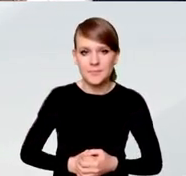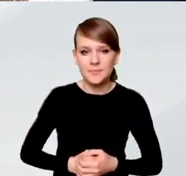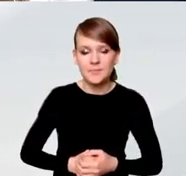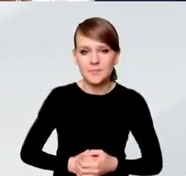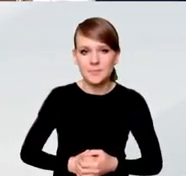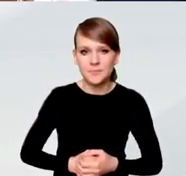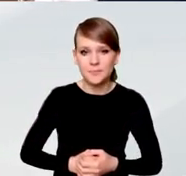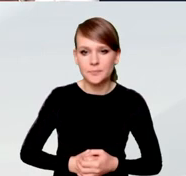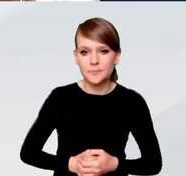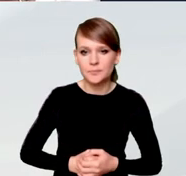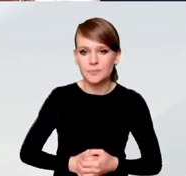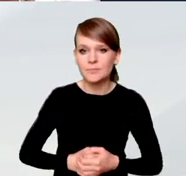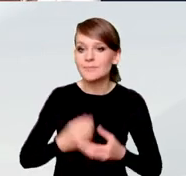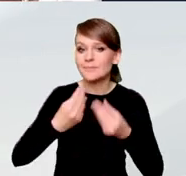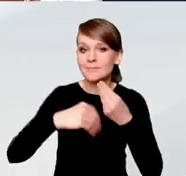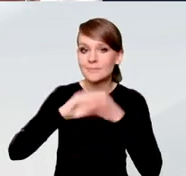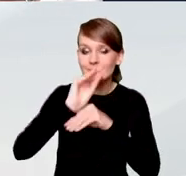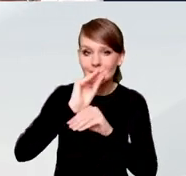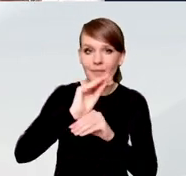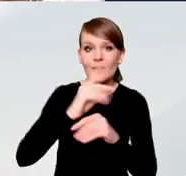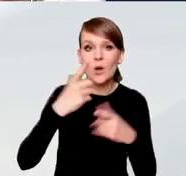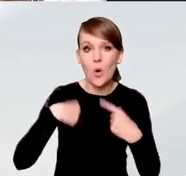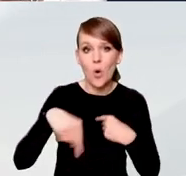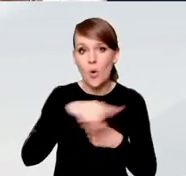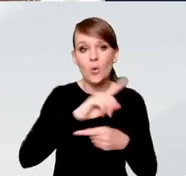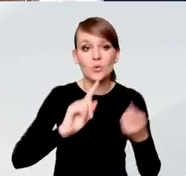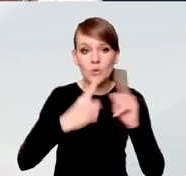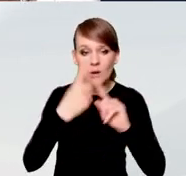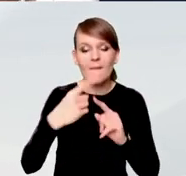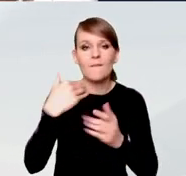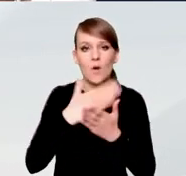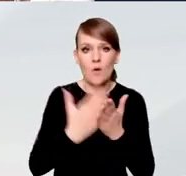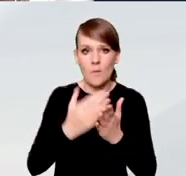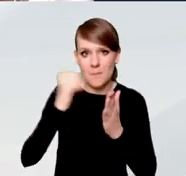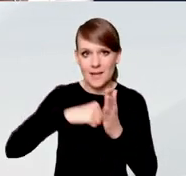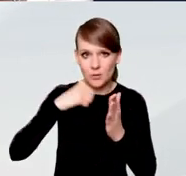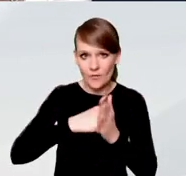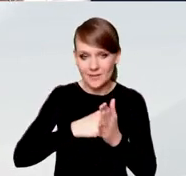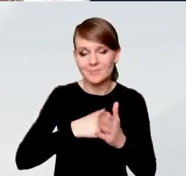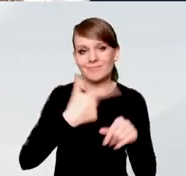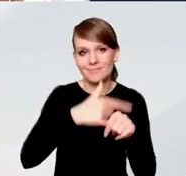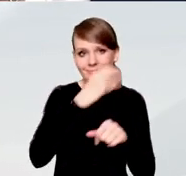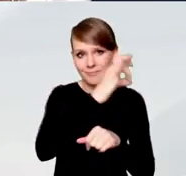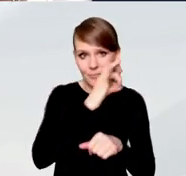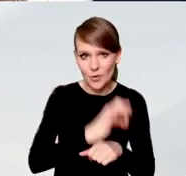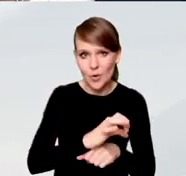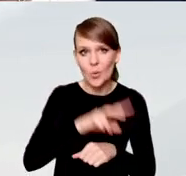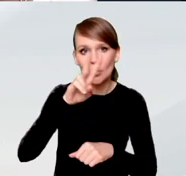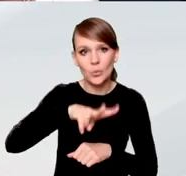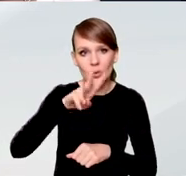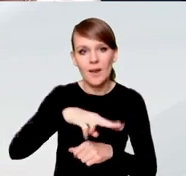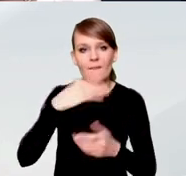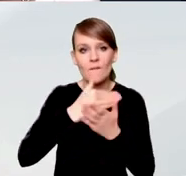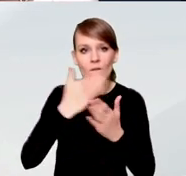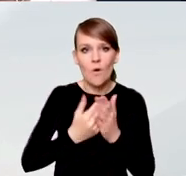Największa grupa respondentów pochodziła z województwa mazowieckiego, 20%, na drugim miejscu województwo